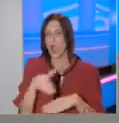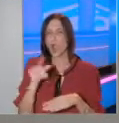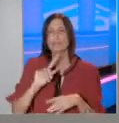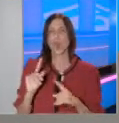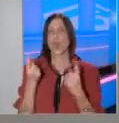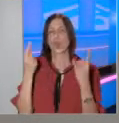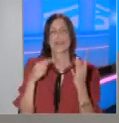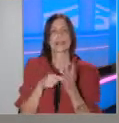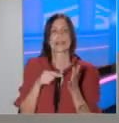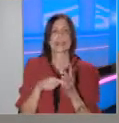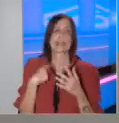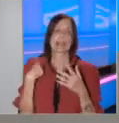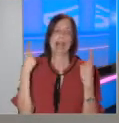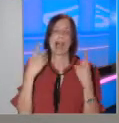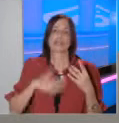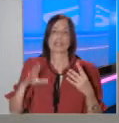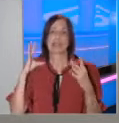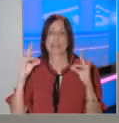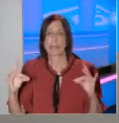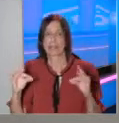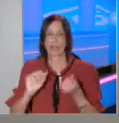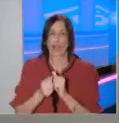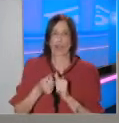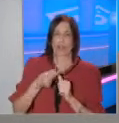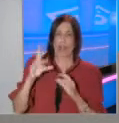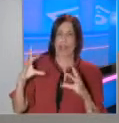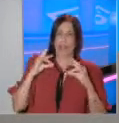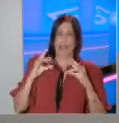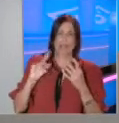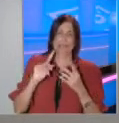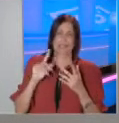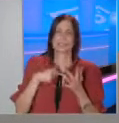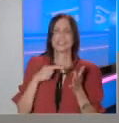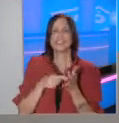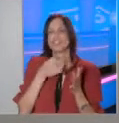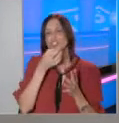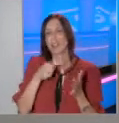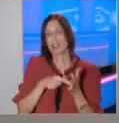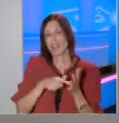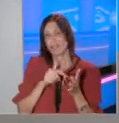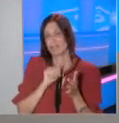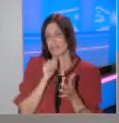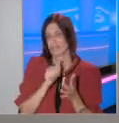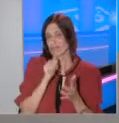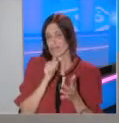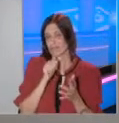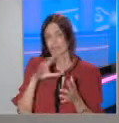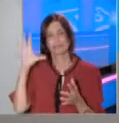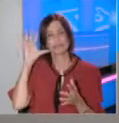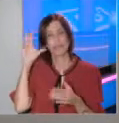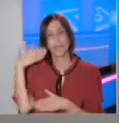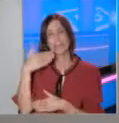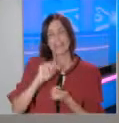כי אני נתן לעצמי כי החרדים רוצים להידבק או להדביק יותר. השאלה אם זה נובע מאי רצון לציית למדינה או